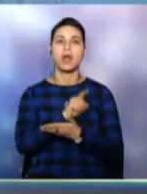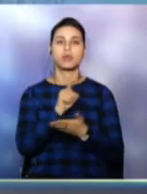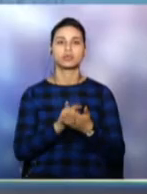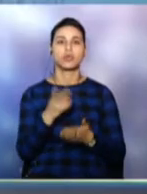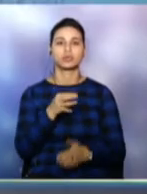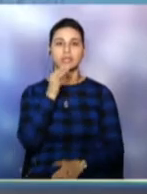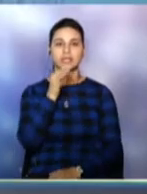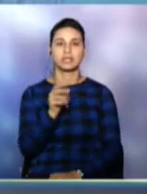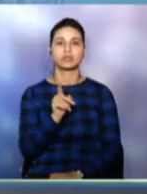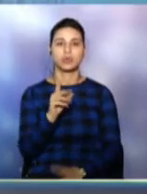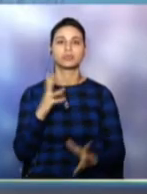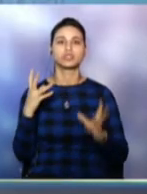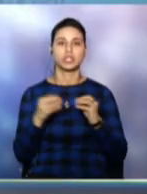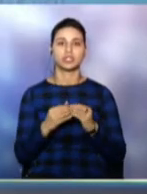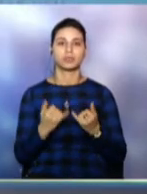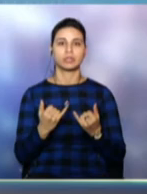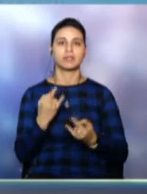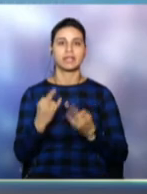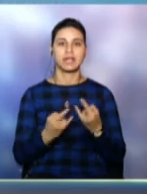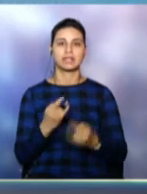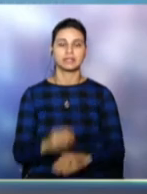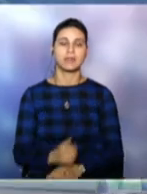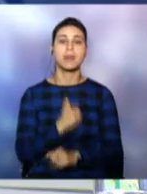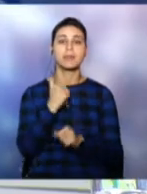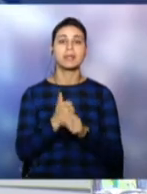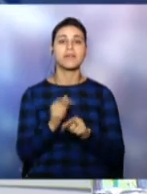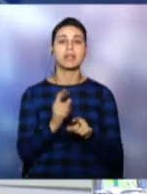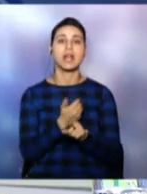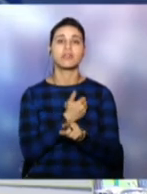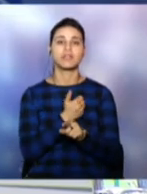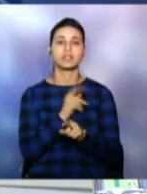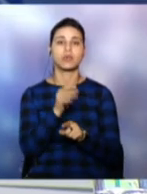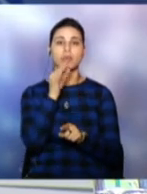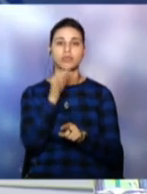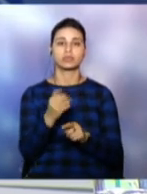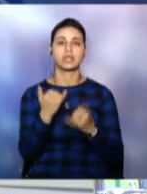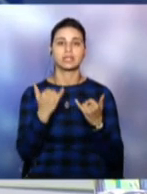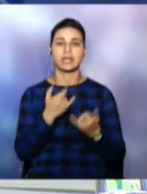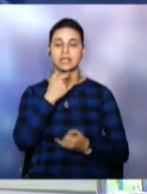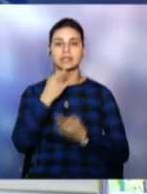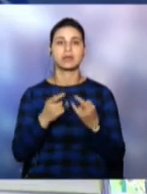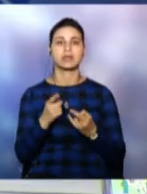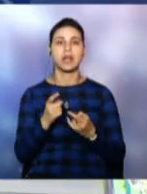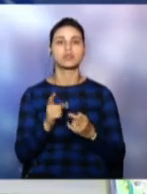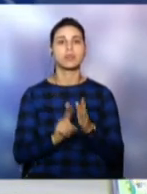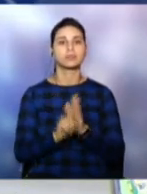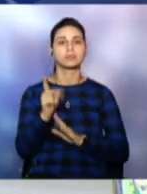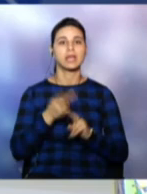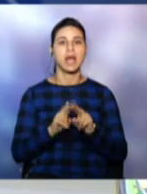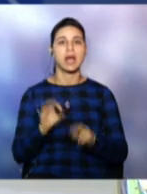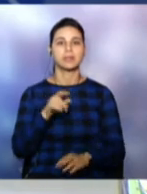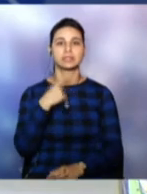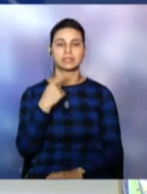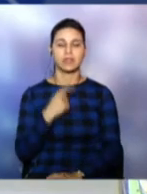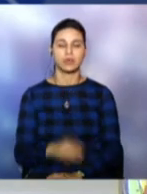უნდა მოგცეთ საშუალება, რომ შეაჯამოთ დღევანდელი გადაცემა. თავარი რა გვინდა, რომ უთხრათ დღეს მაყურებელს, რატომ წამოვიწყეთ ამაზე